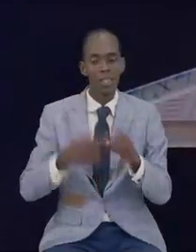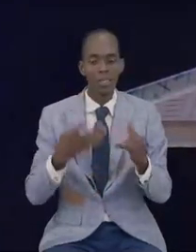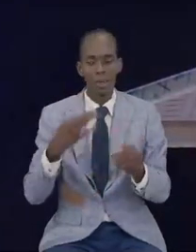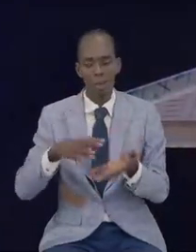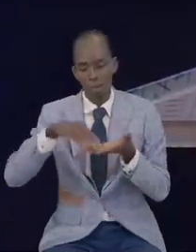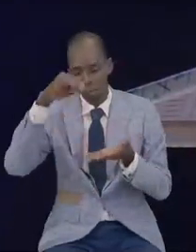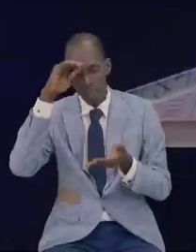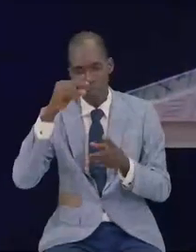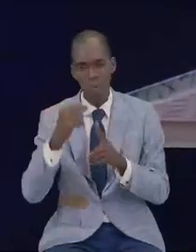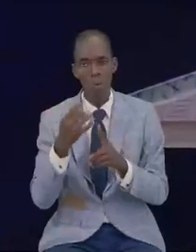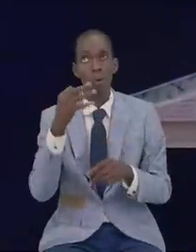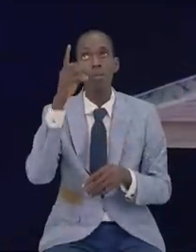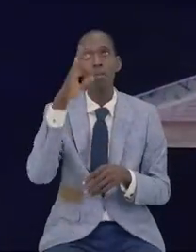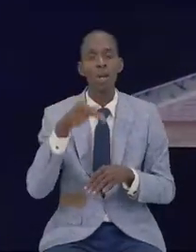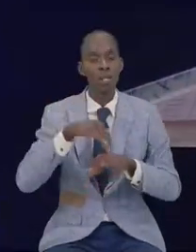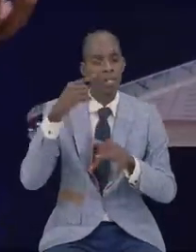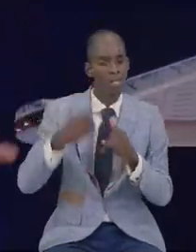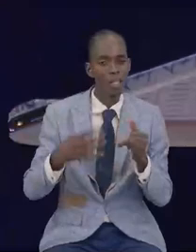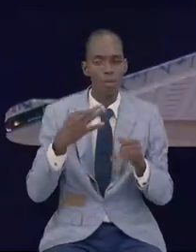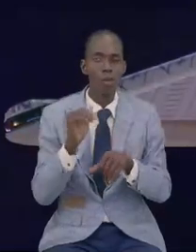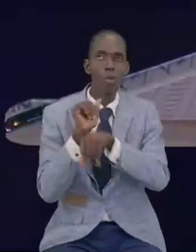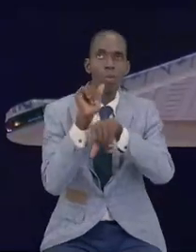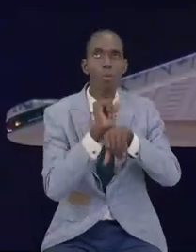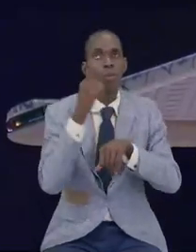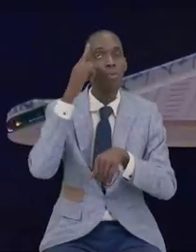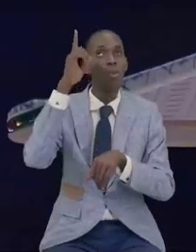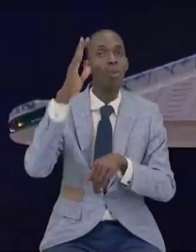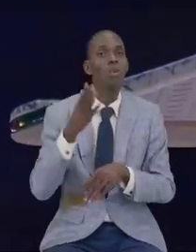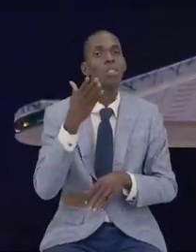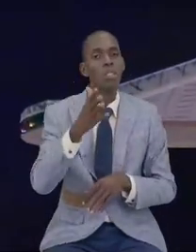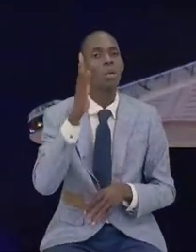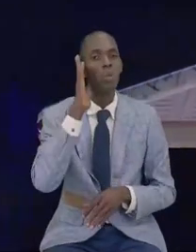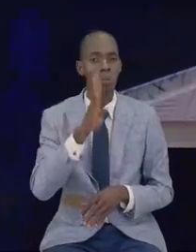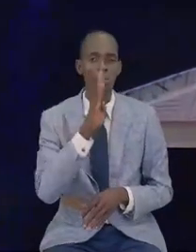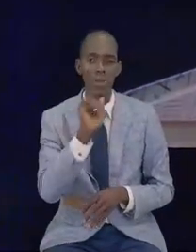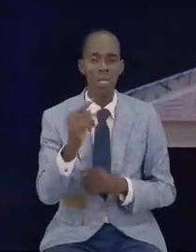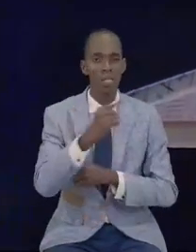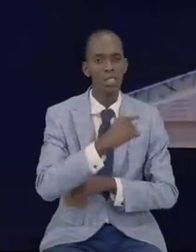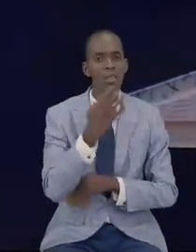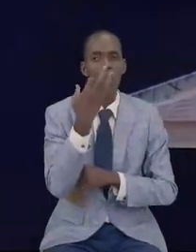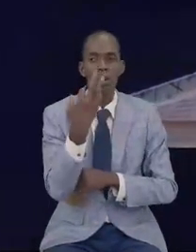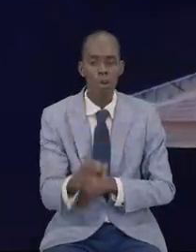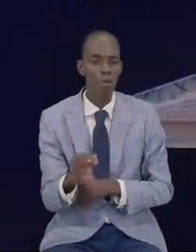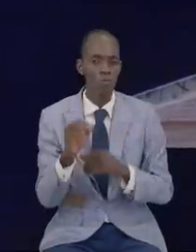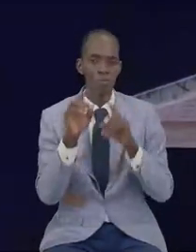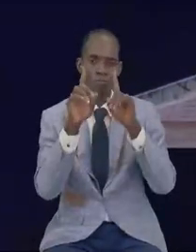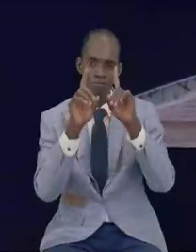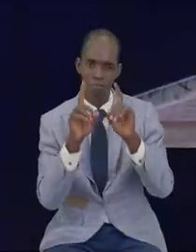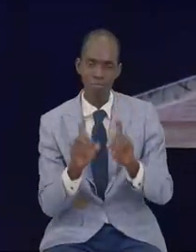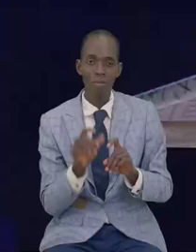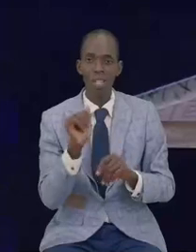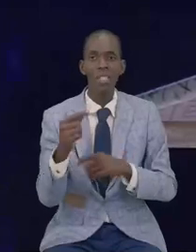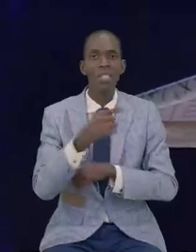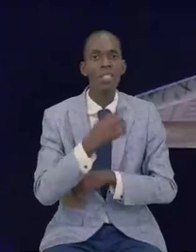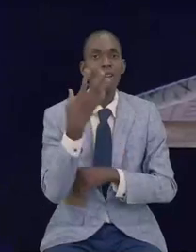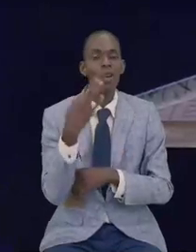la fin de notre étude de la parole ici, il y aura un jour d'examen, un